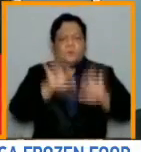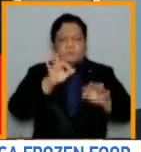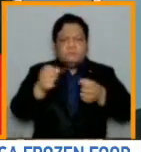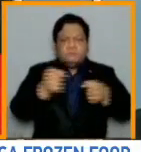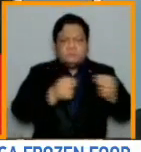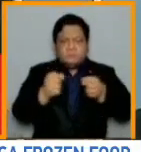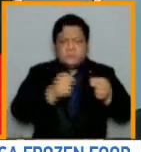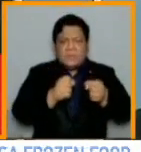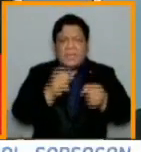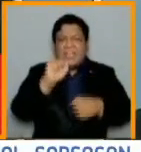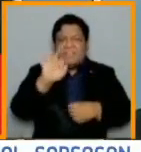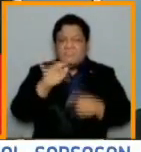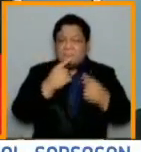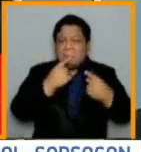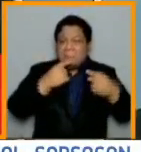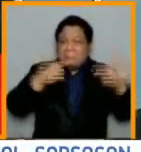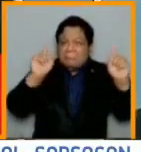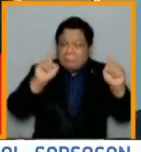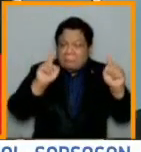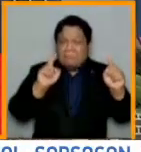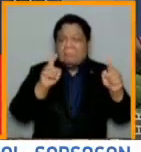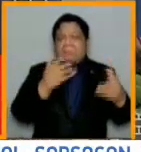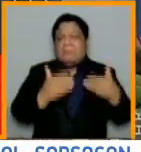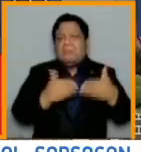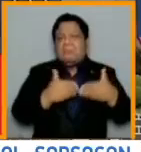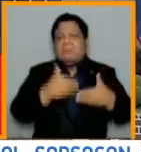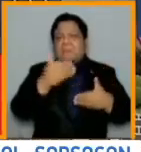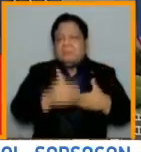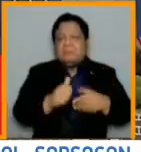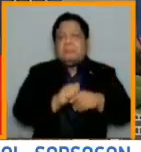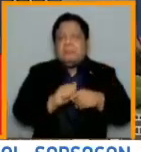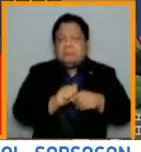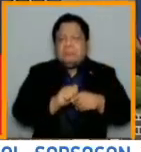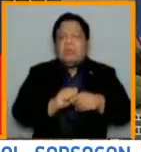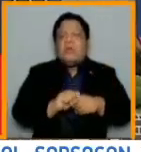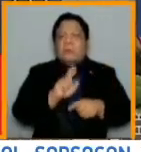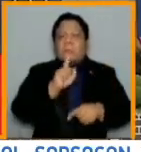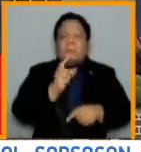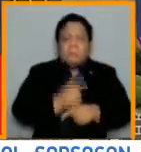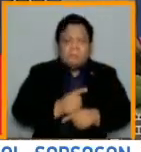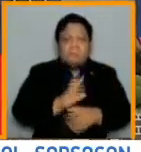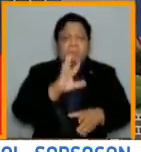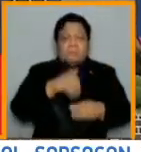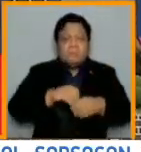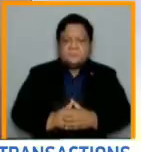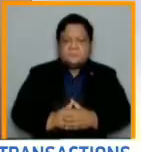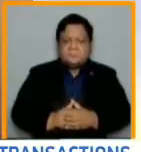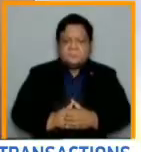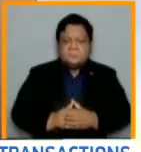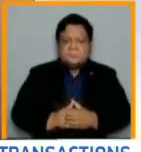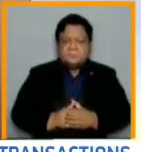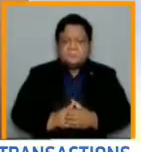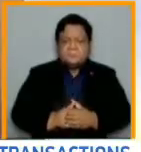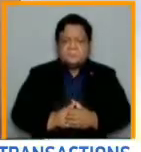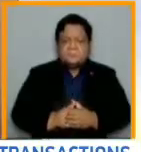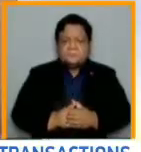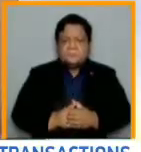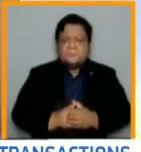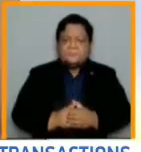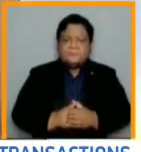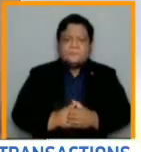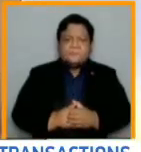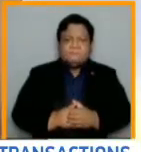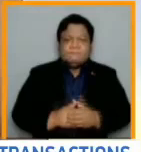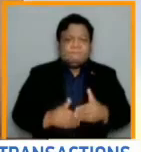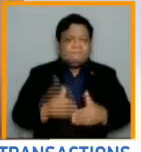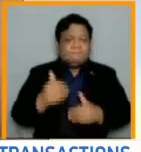matagumpay ito, kasunod na nito ang training at aktual na pagsasagawa ng terrorist activity sa bansa. Matapos na makasaysay